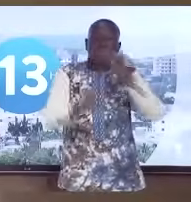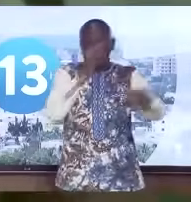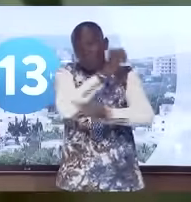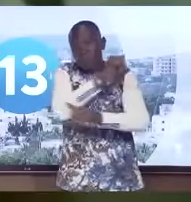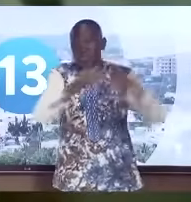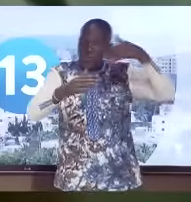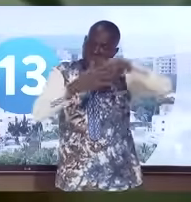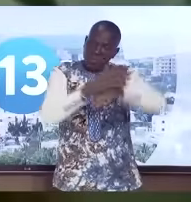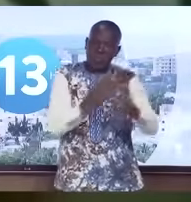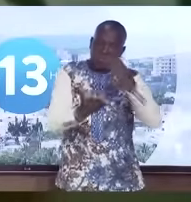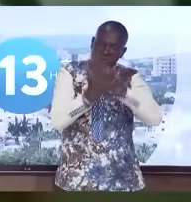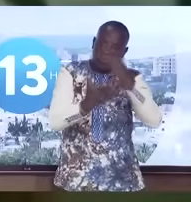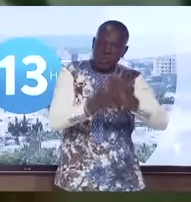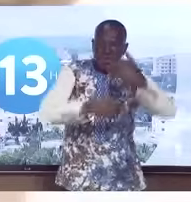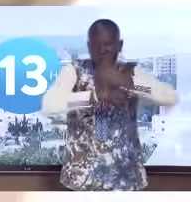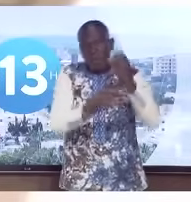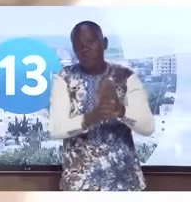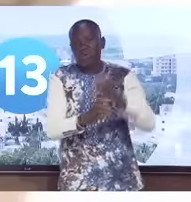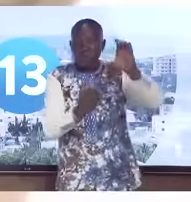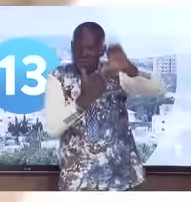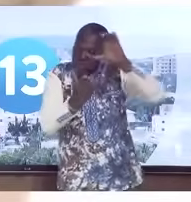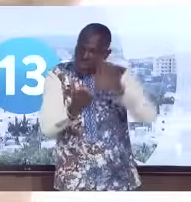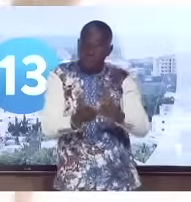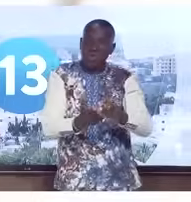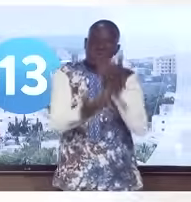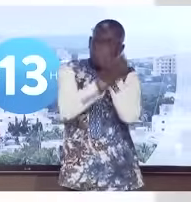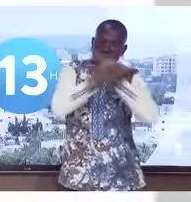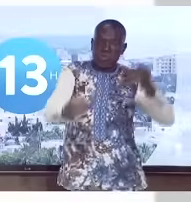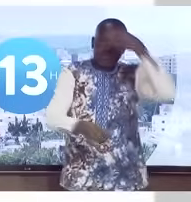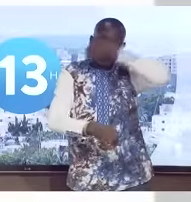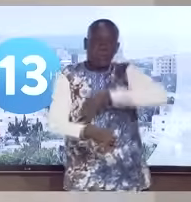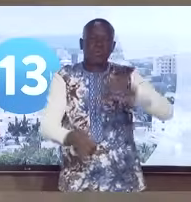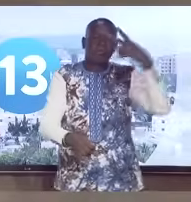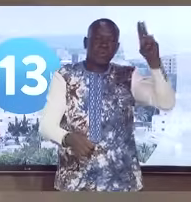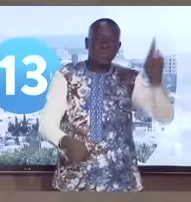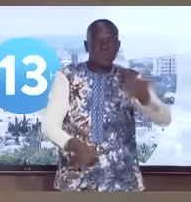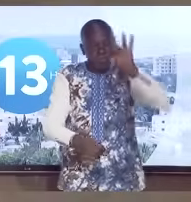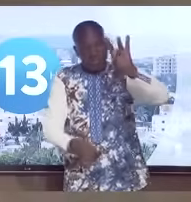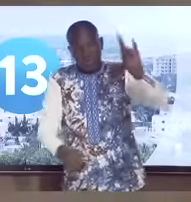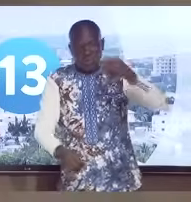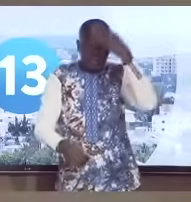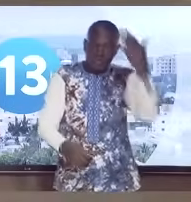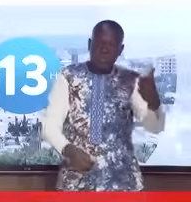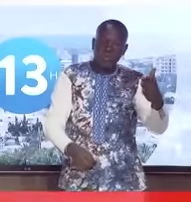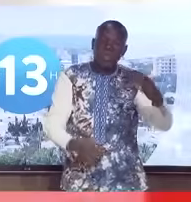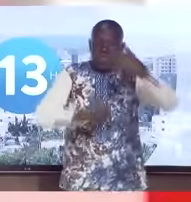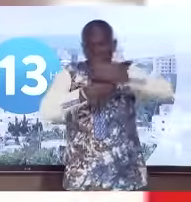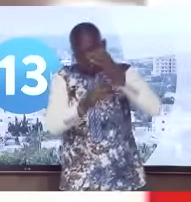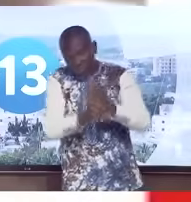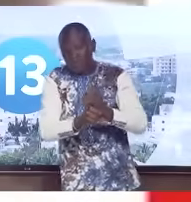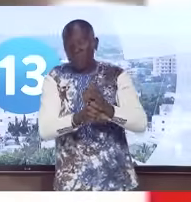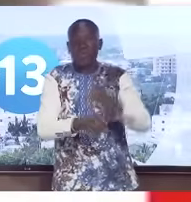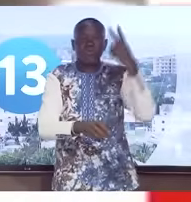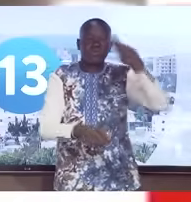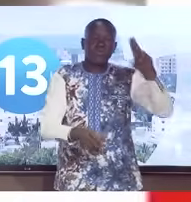les partisans de la reconstitution vont créer l'Union pour la défense des intérêts de la Haute-Volta en 1945, qui deviendra l'Union voltaïque un an